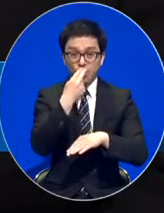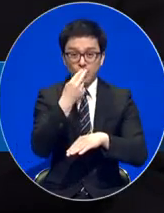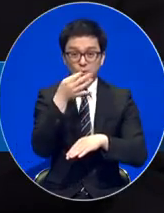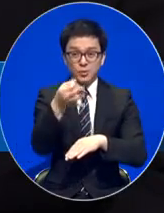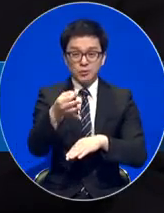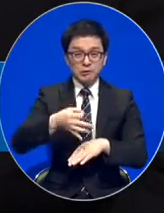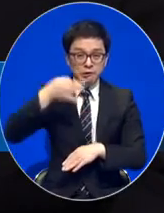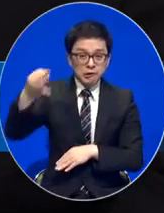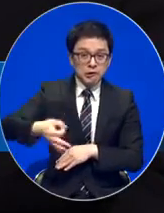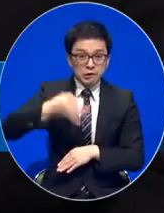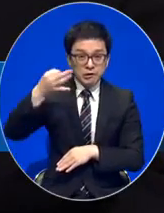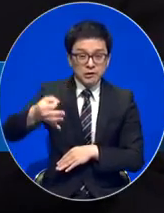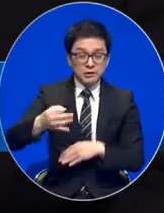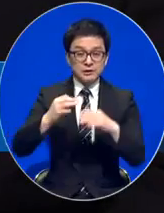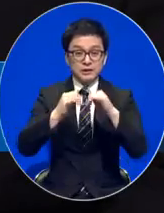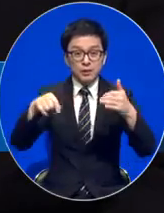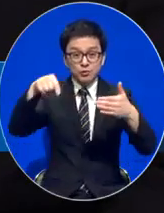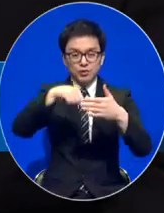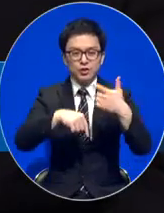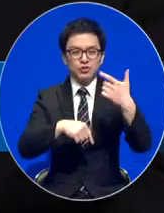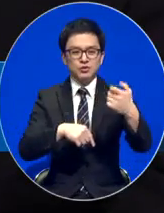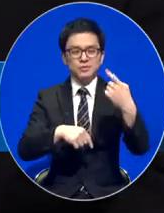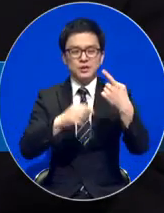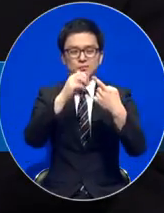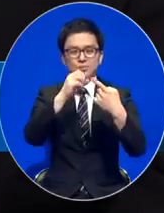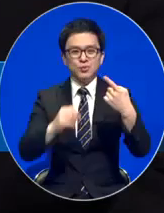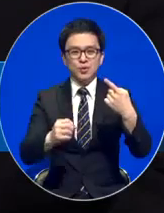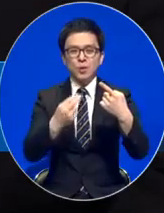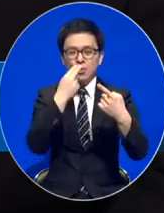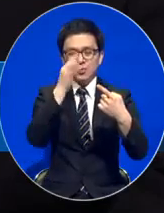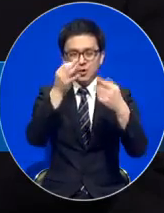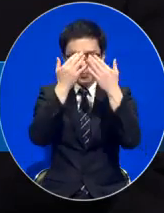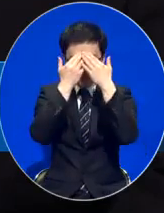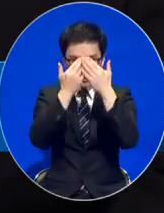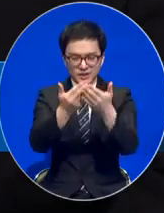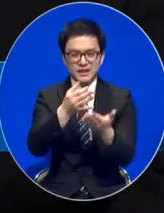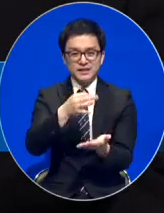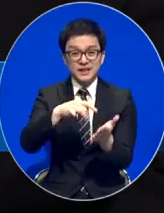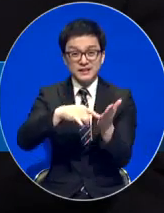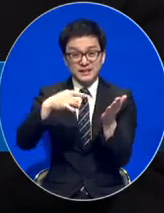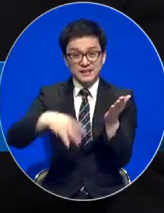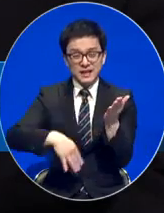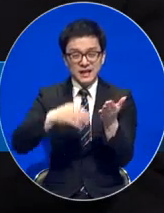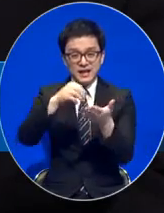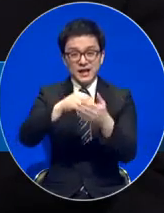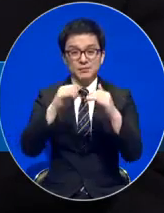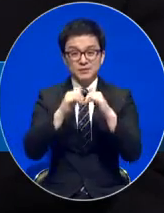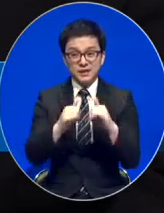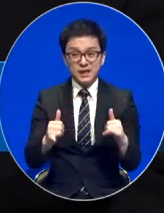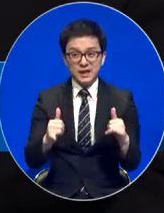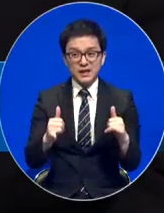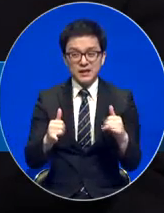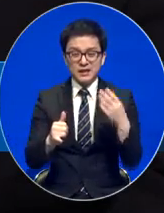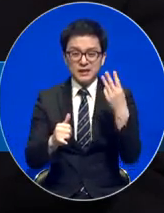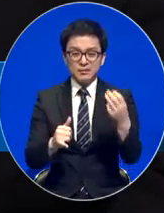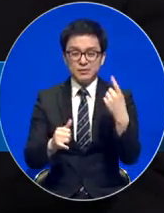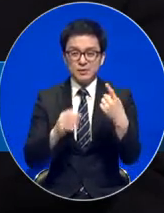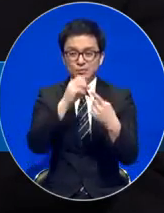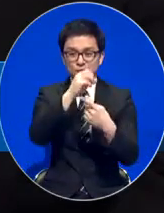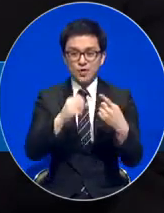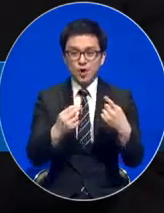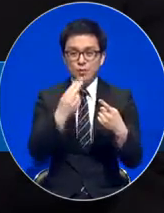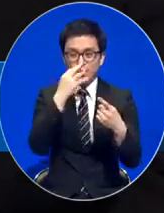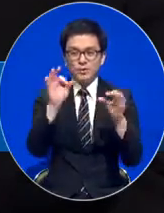가입자의 61% 정도가 보험료가 면제가 되고요. 또 재산세를 내던 가입자, 지역 가입자의